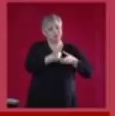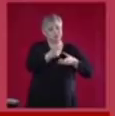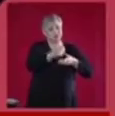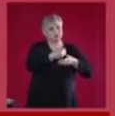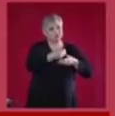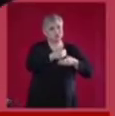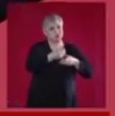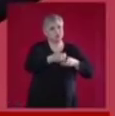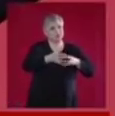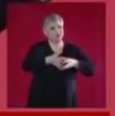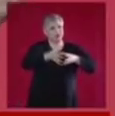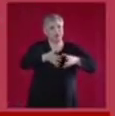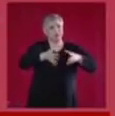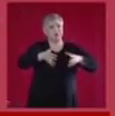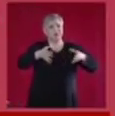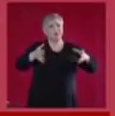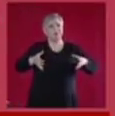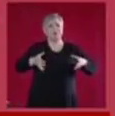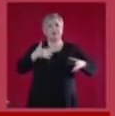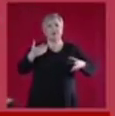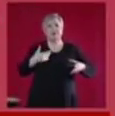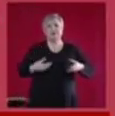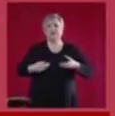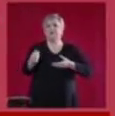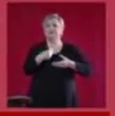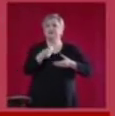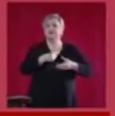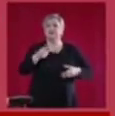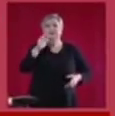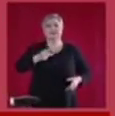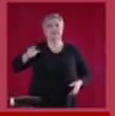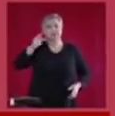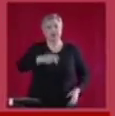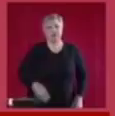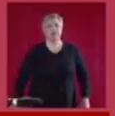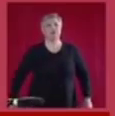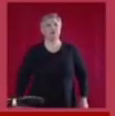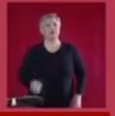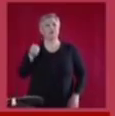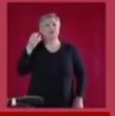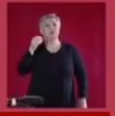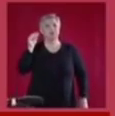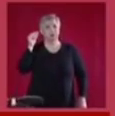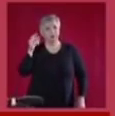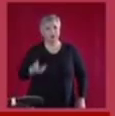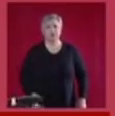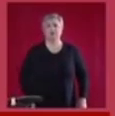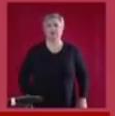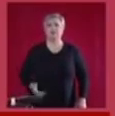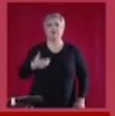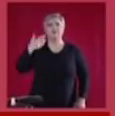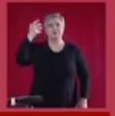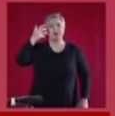επαναλαμβάνω πρωτίστως στην κοινωνία άνθρωποι του πολιτισμού της εργασίας της επιστήμης του